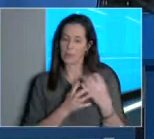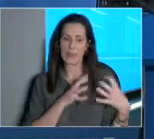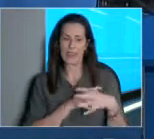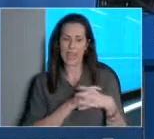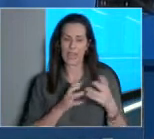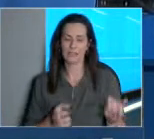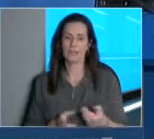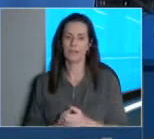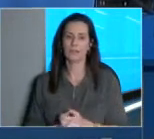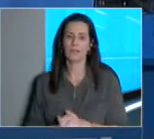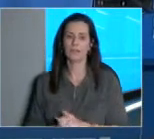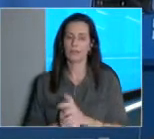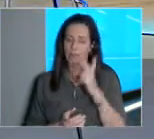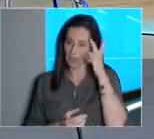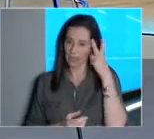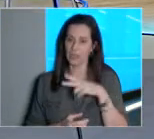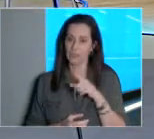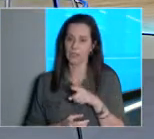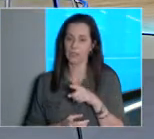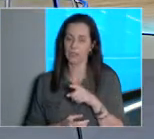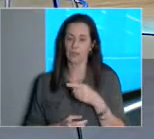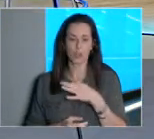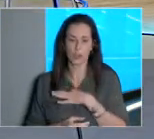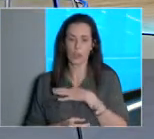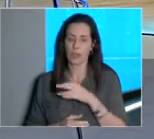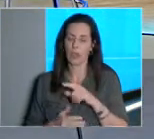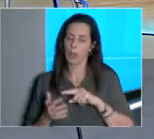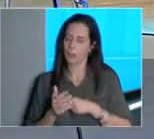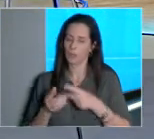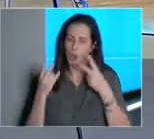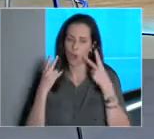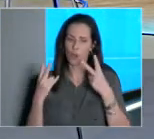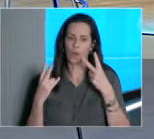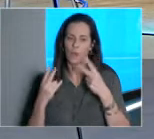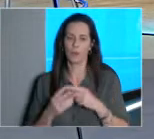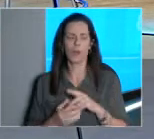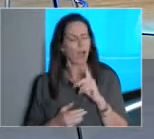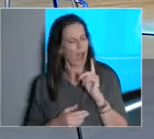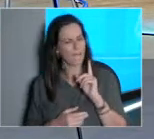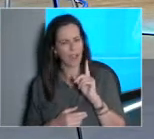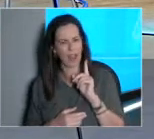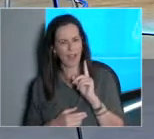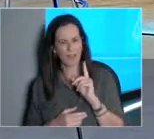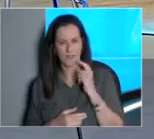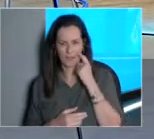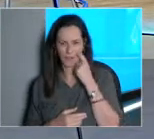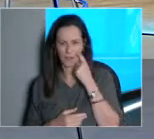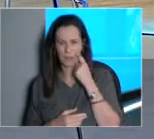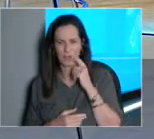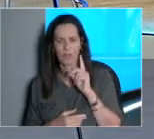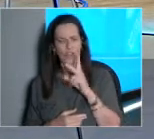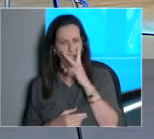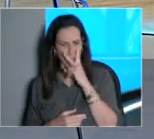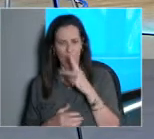אז אני רוצה לשאול אותך, שתבין כמה מבחינתנו המטרה היא חשובה, והמטרה היא באמת יצירת אלטרנטיבה שלטונית. כשאת